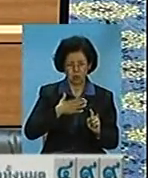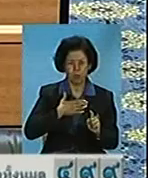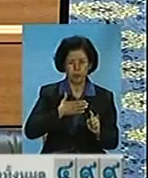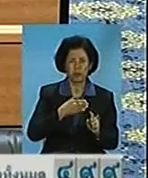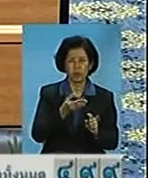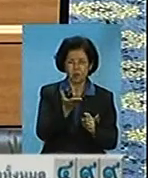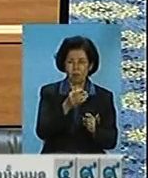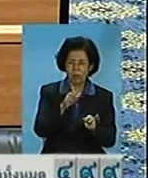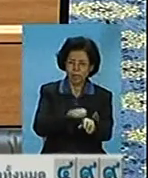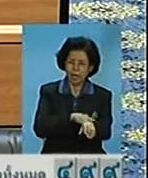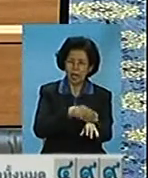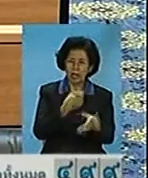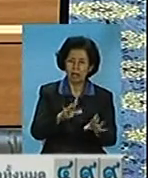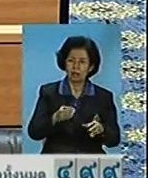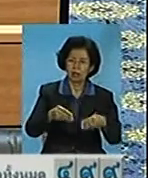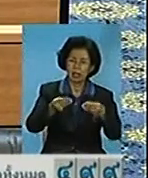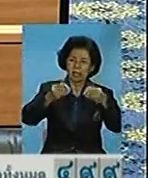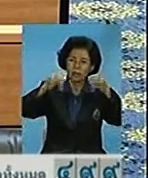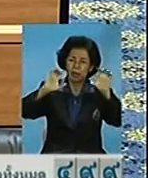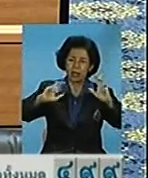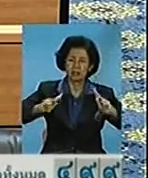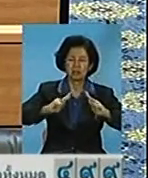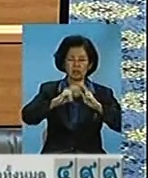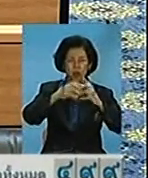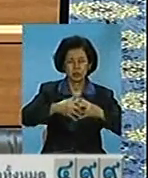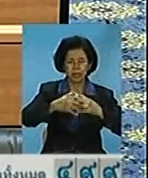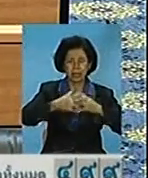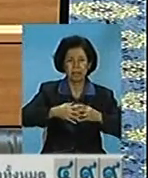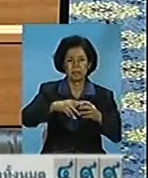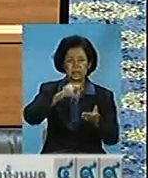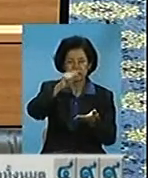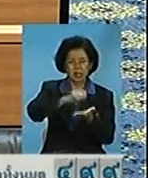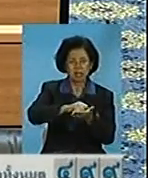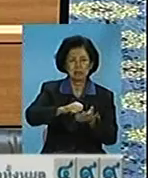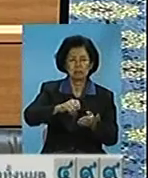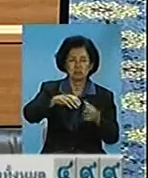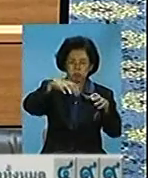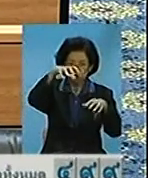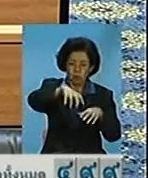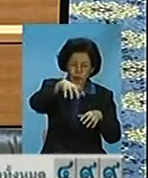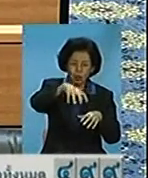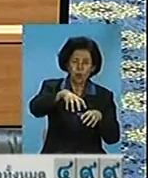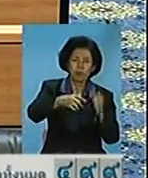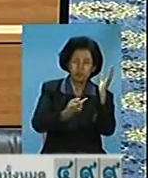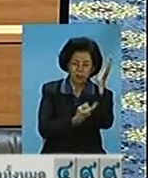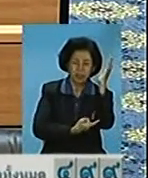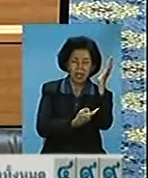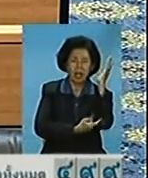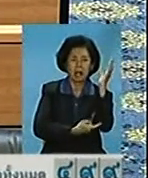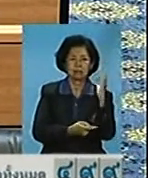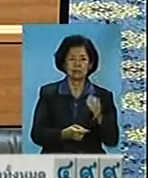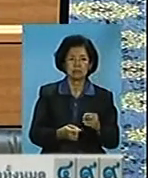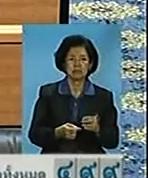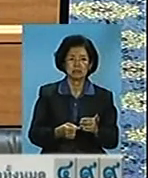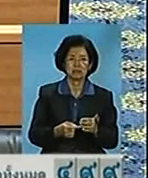รัฐบาลให้กระทรวงอุตสาหกรรมไปตั้งนิคมยางแม้กระทั่งในยุคของรัฐบา